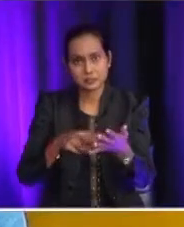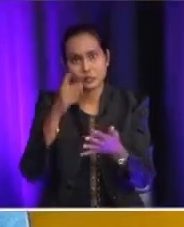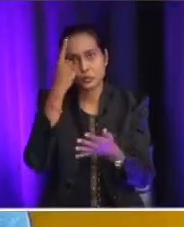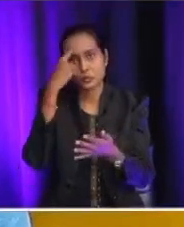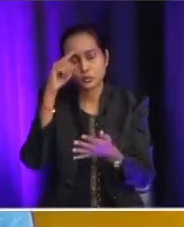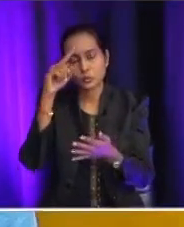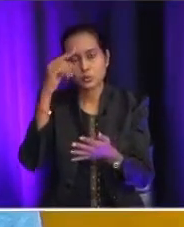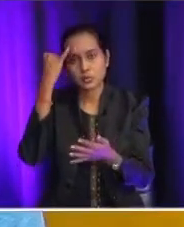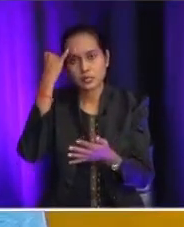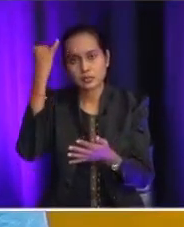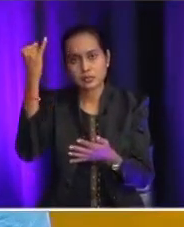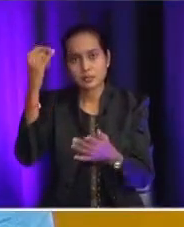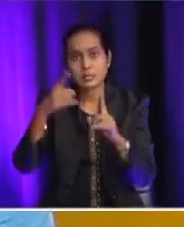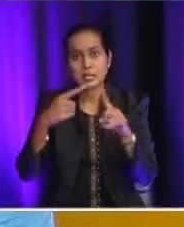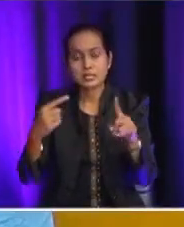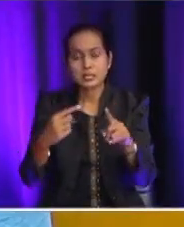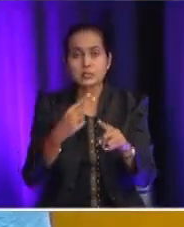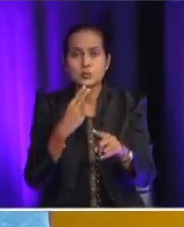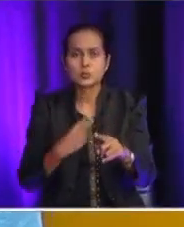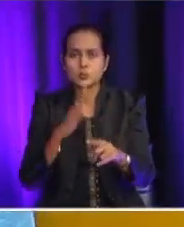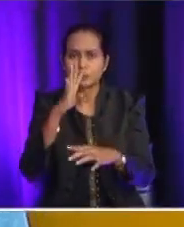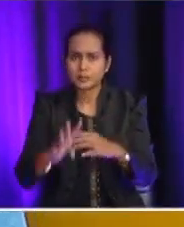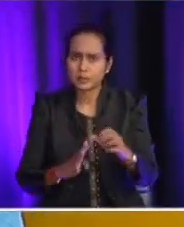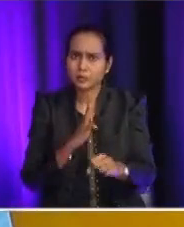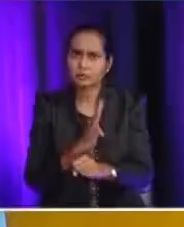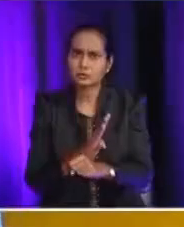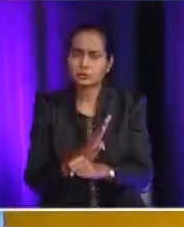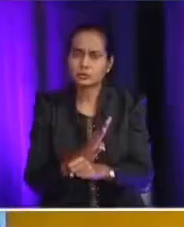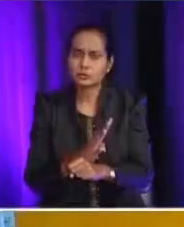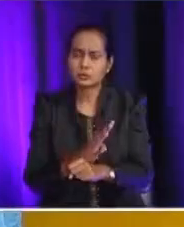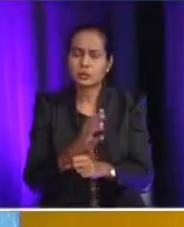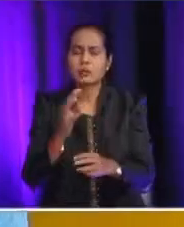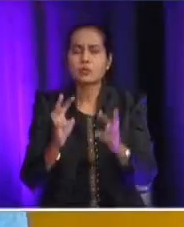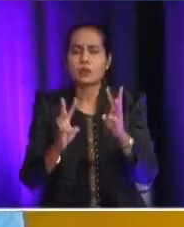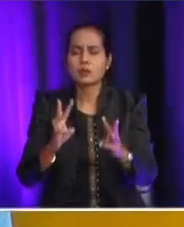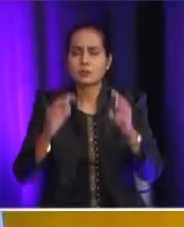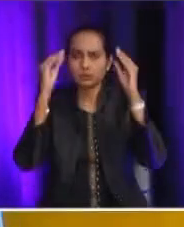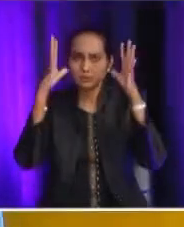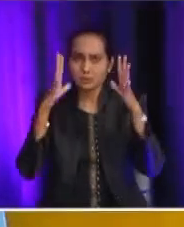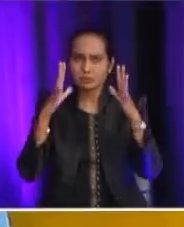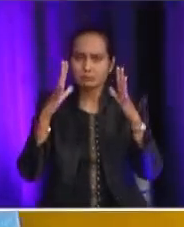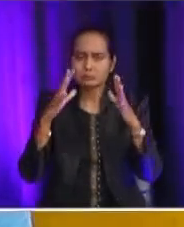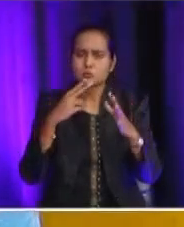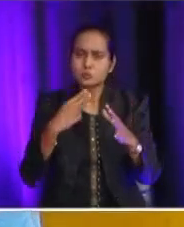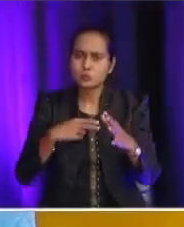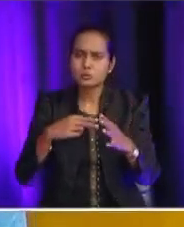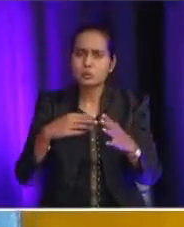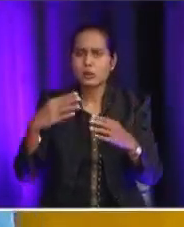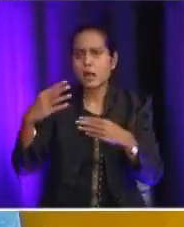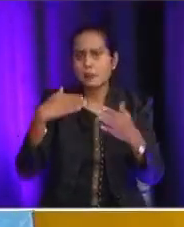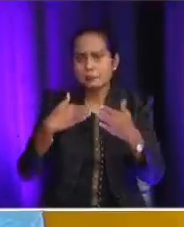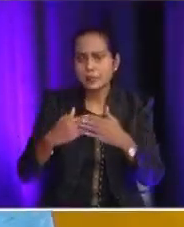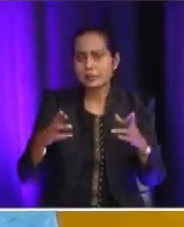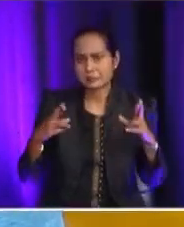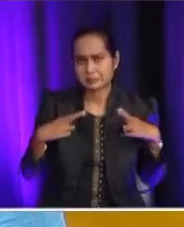pengetahuan. Dari seawal usia 4 tahun, walaupun cikgu ni dah umur 50-an, orang kata dah nak bersara tak lama